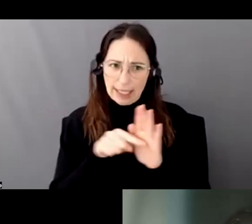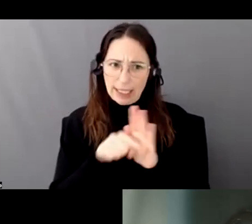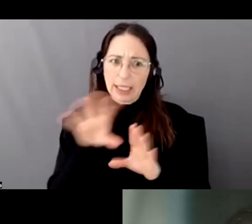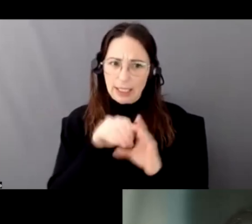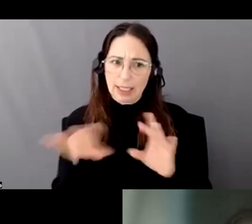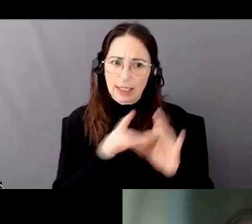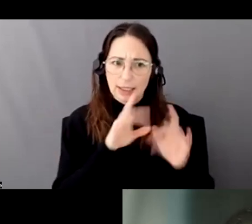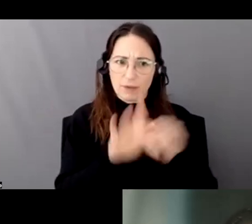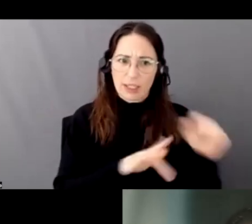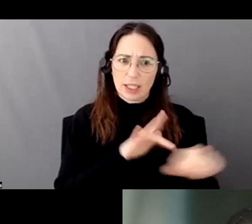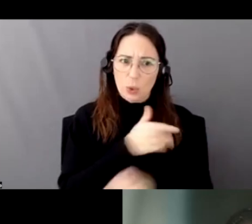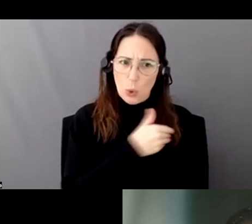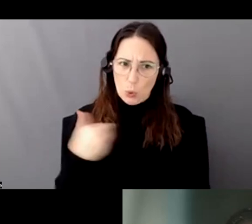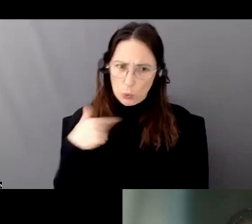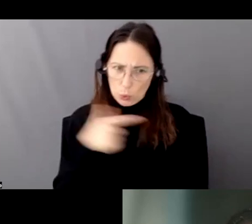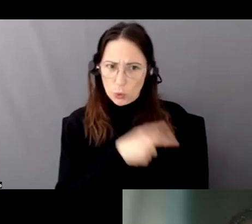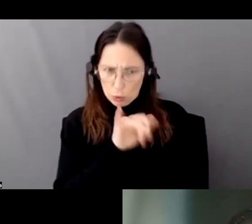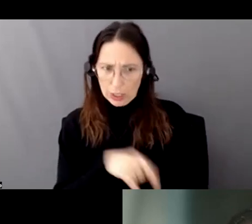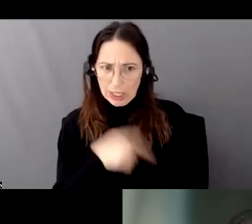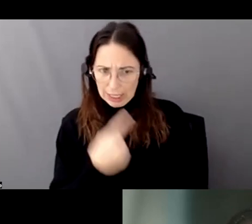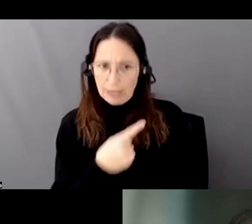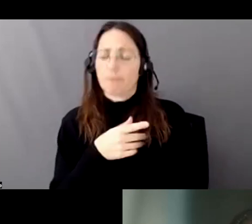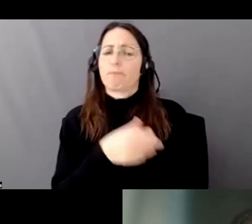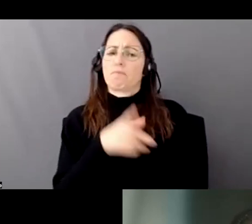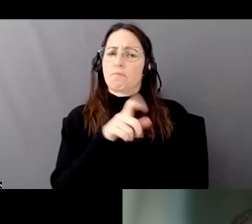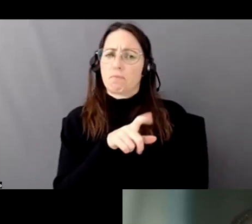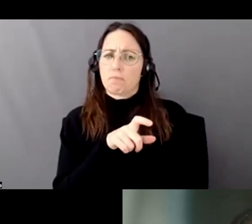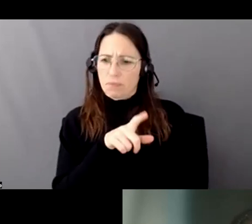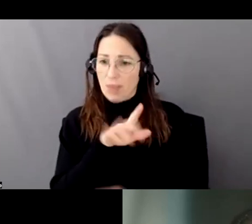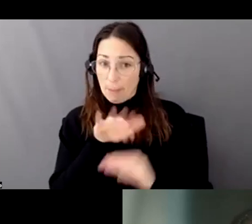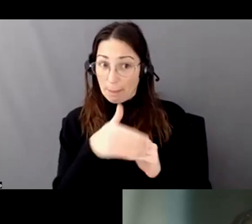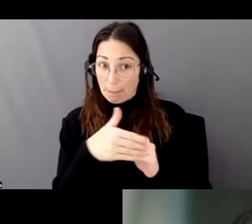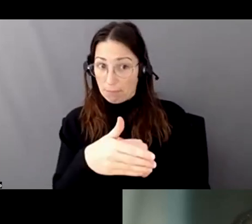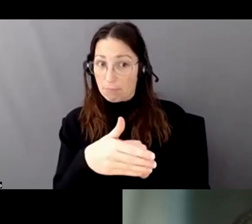de Toronto. Est-ce Mmh. que, c'est-à-dire qu'après,